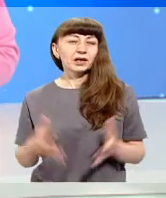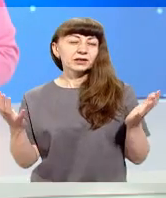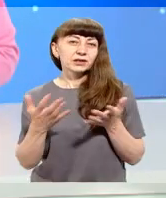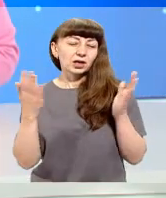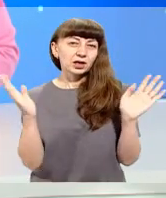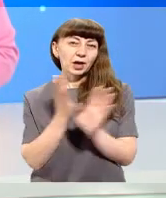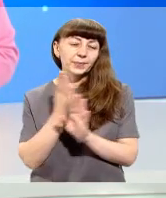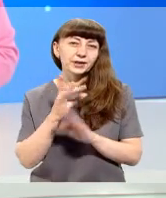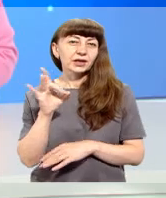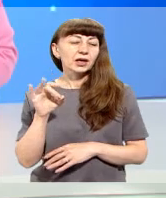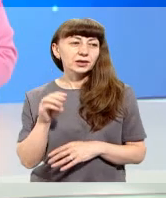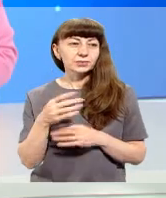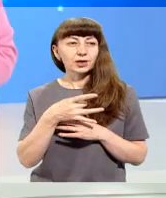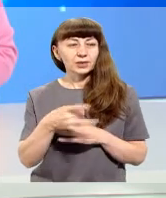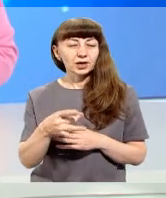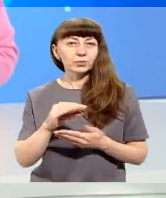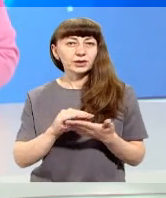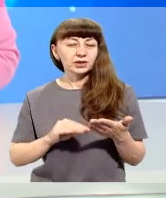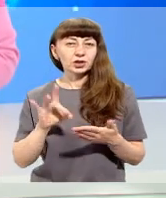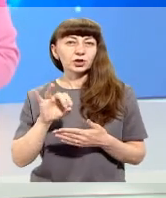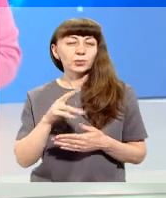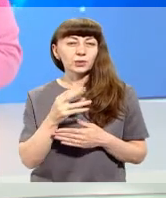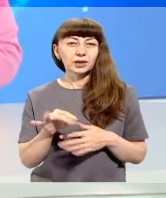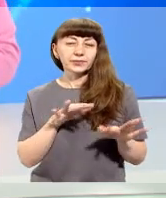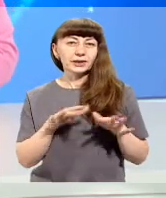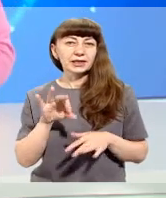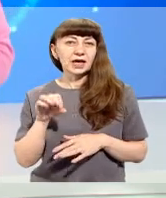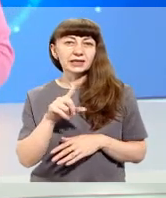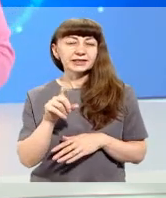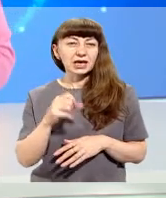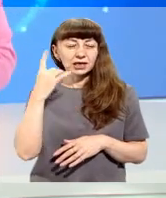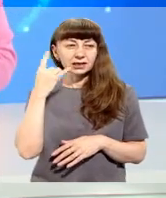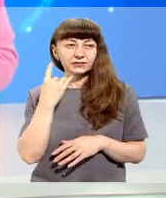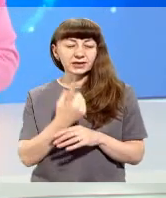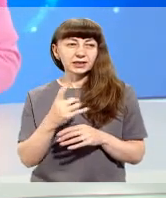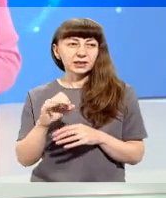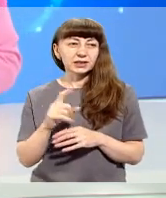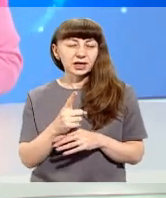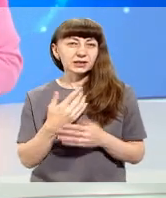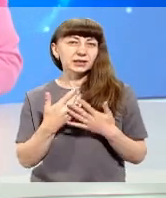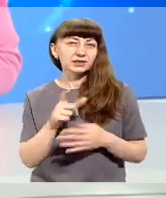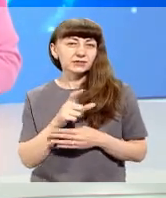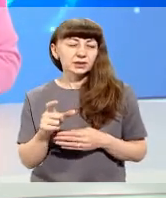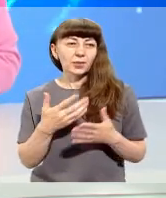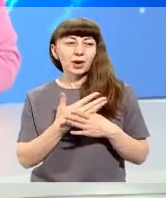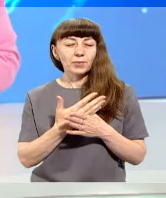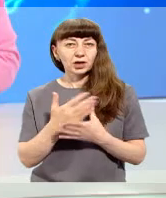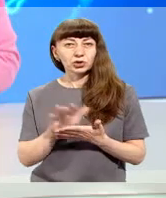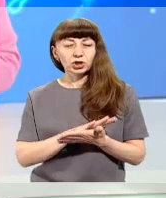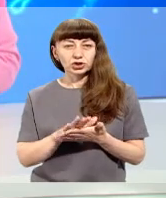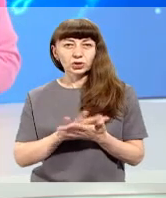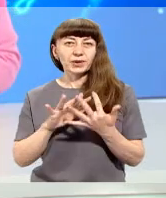Сохраняя природу, в Миндокоринском районе продолжается республиканская акция «Таза Казахстан». В этот раз активисты помогают с очисткой территории